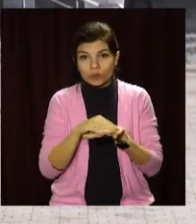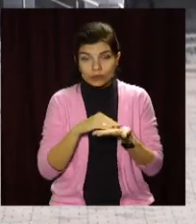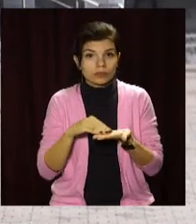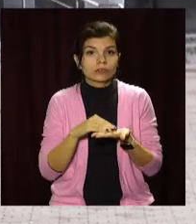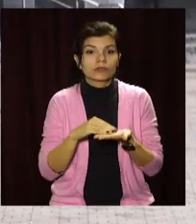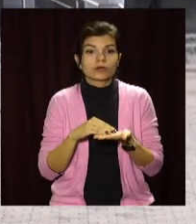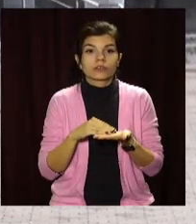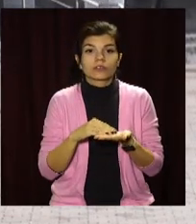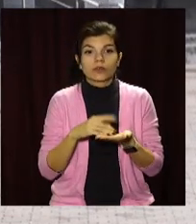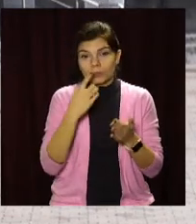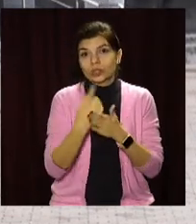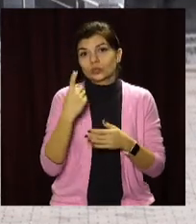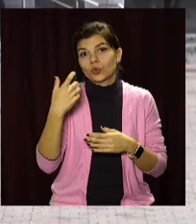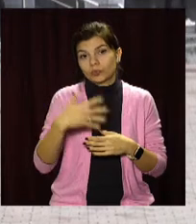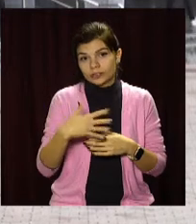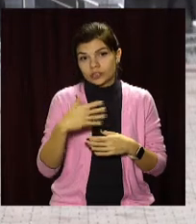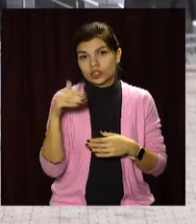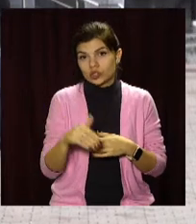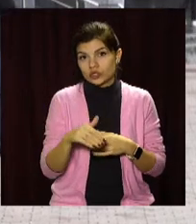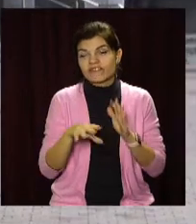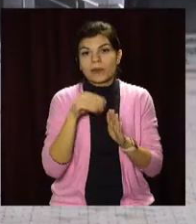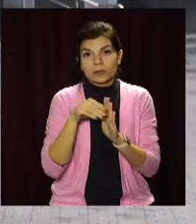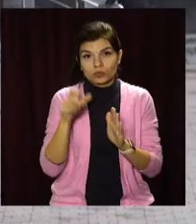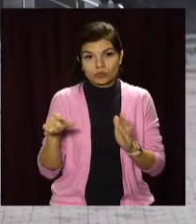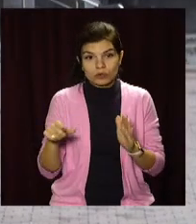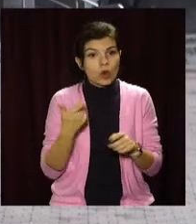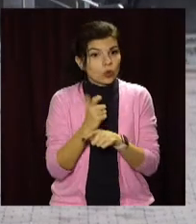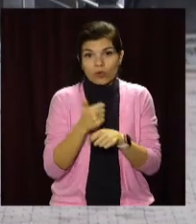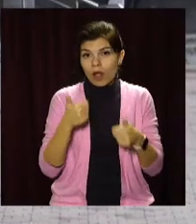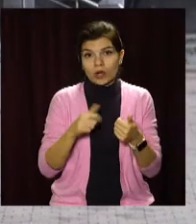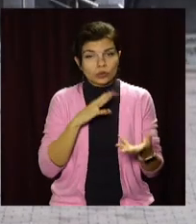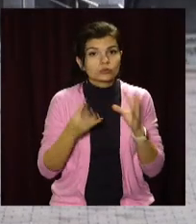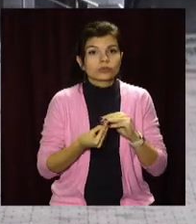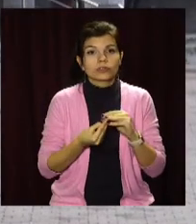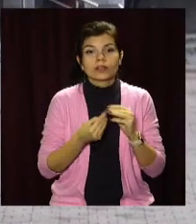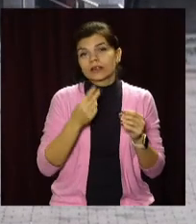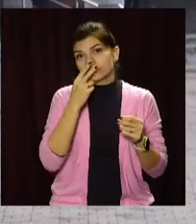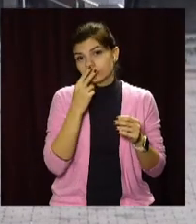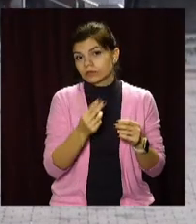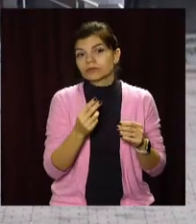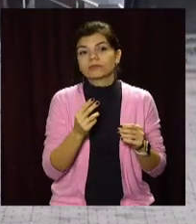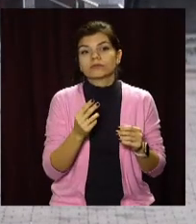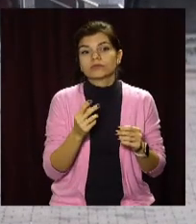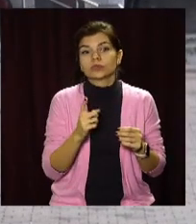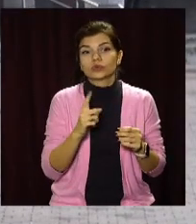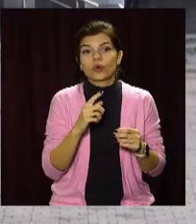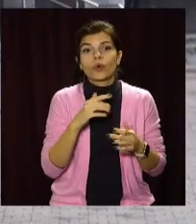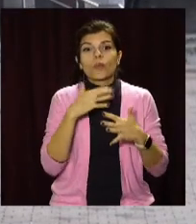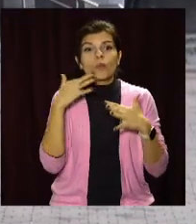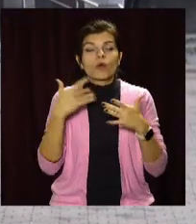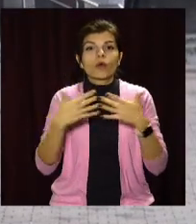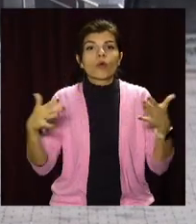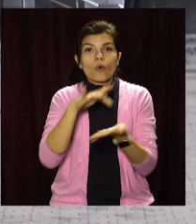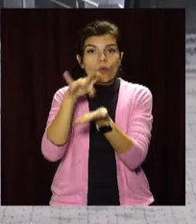при повторному голосуванні понад 150 тисяч виборців. Це дуже хороший результат, зважаючи, що більшість місць в